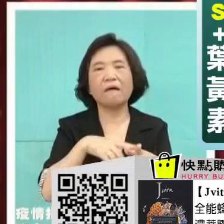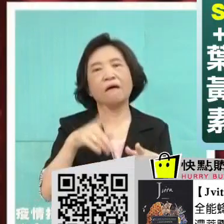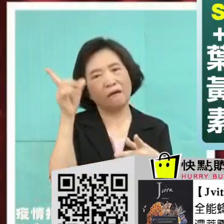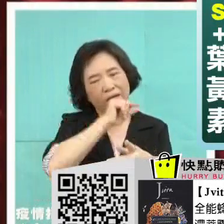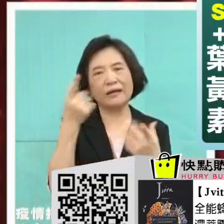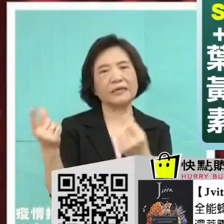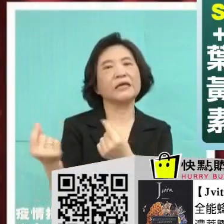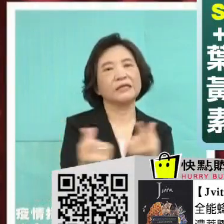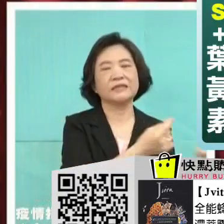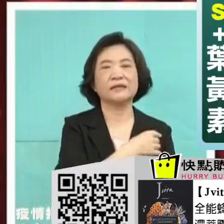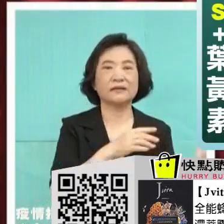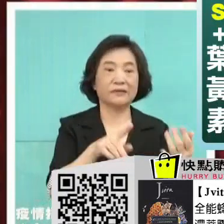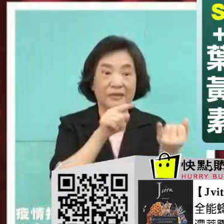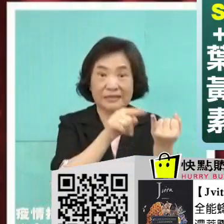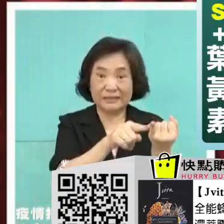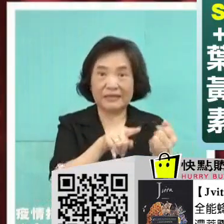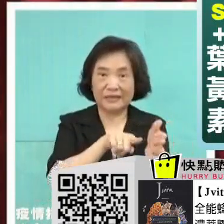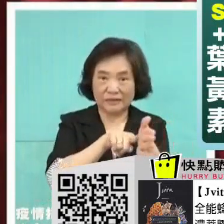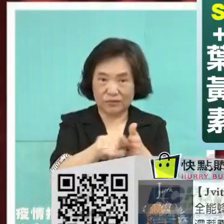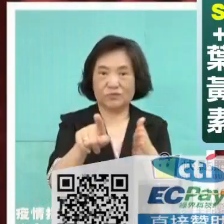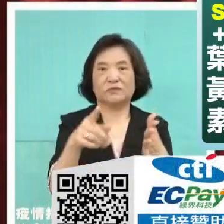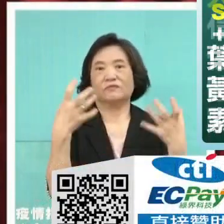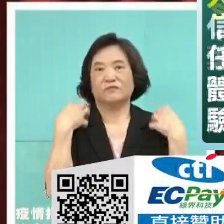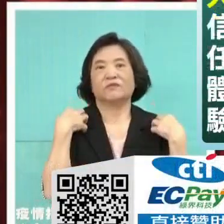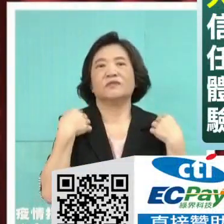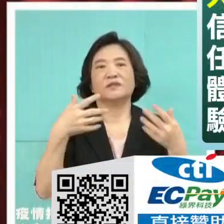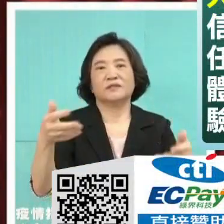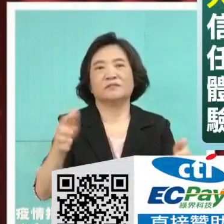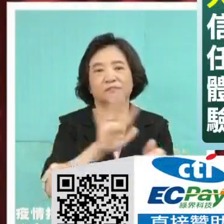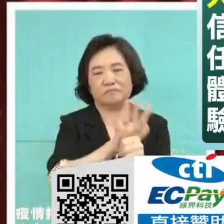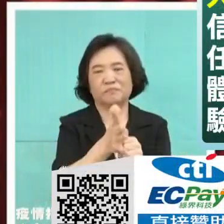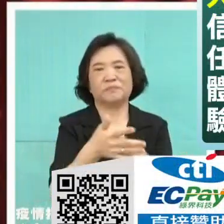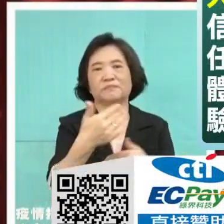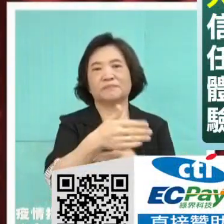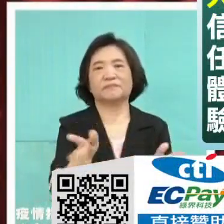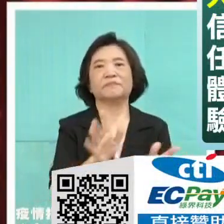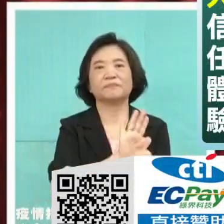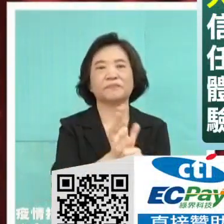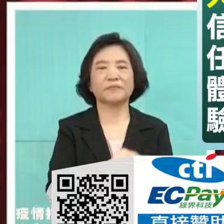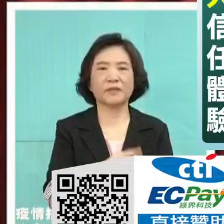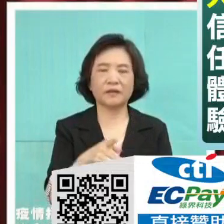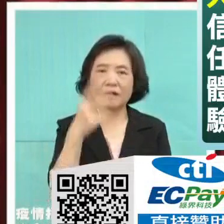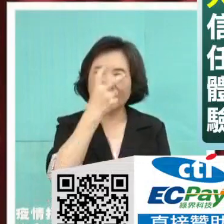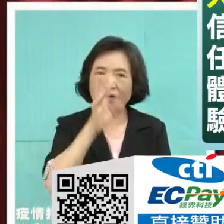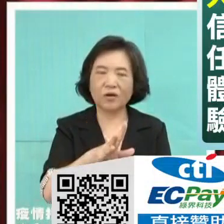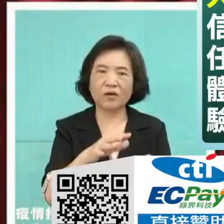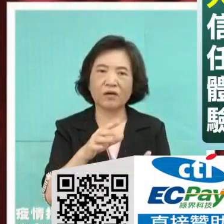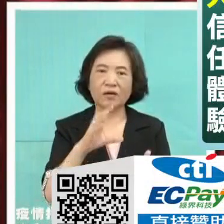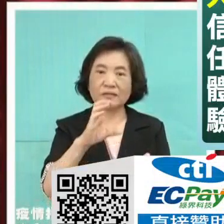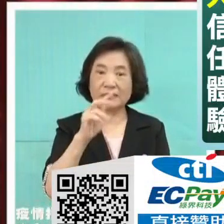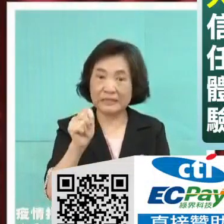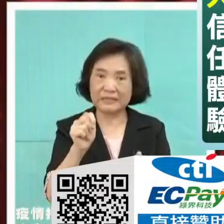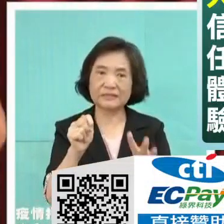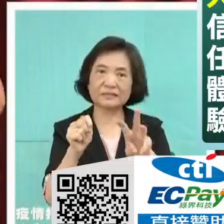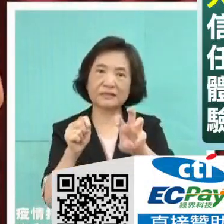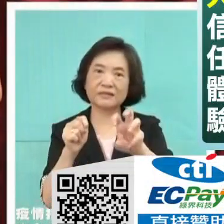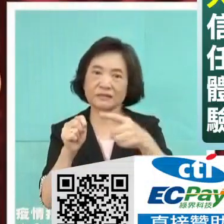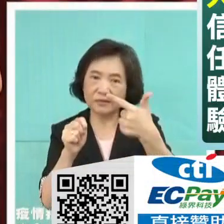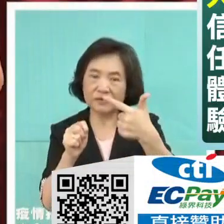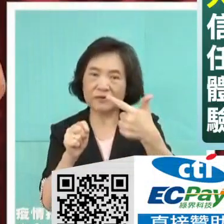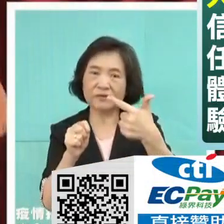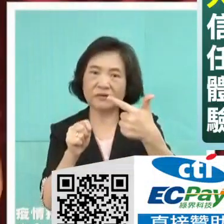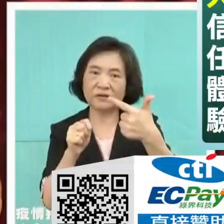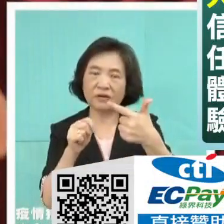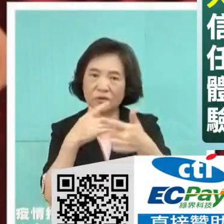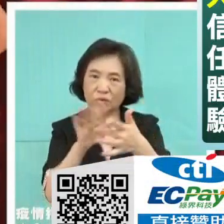是在专责病房服务，所以呢接受筛检，不过呢他的 CT 值啊是36啊，所以是一